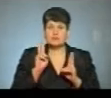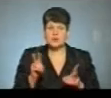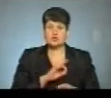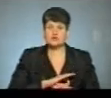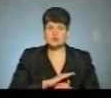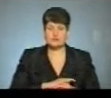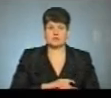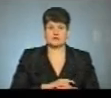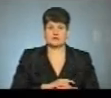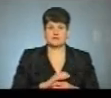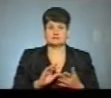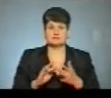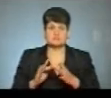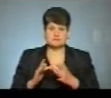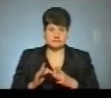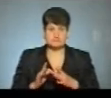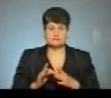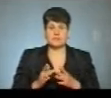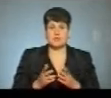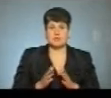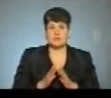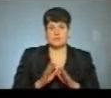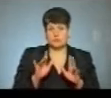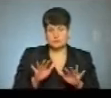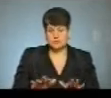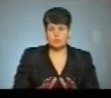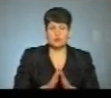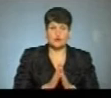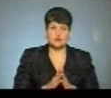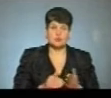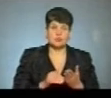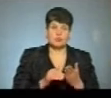користуватись онлайн-сервісами, Олександр Томчук радить просити допомоги у родичів або сусідів.